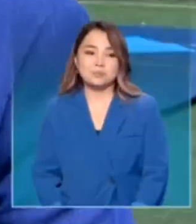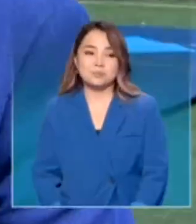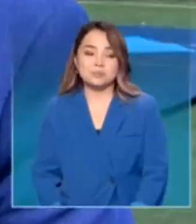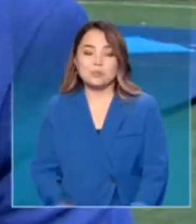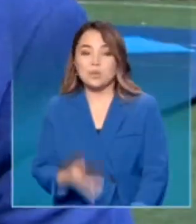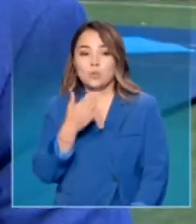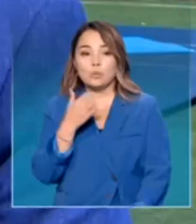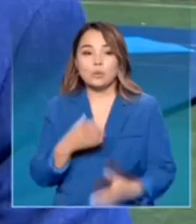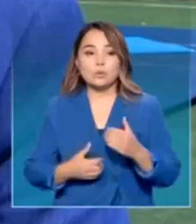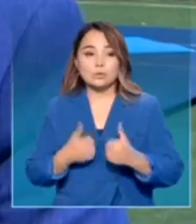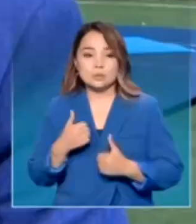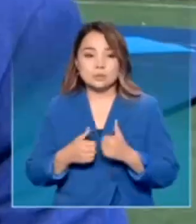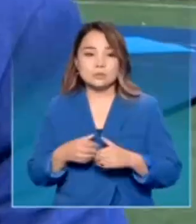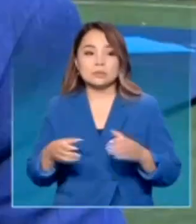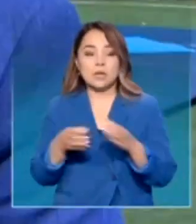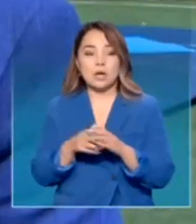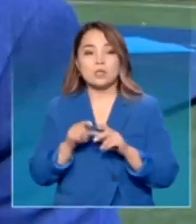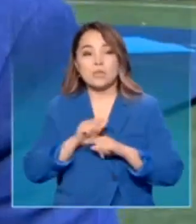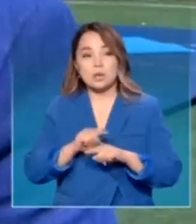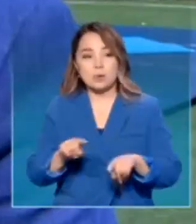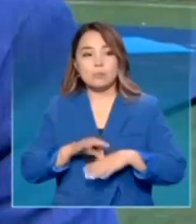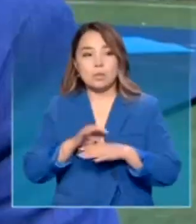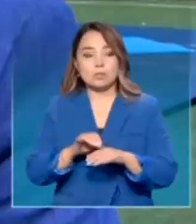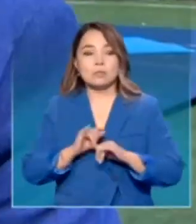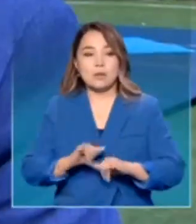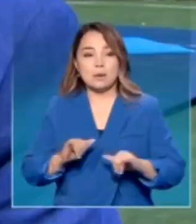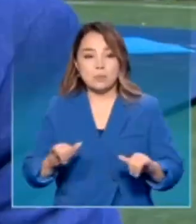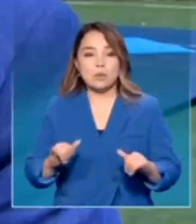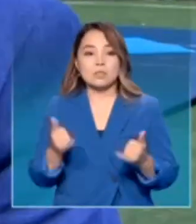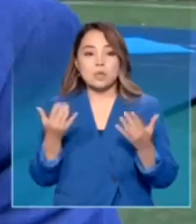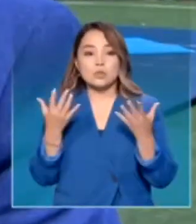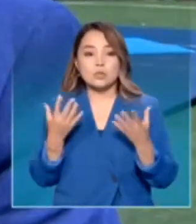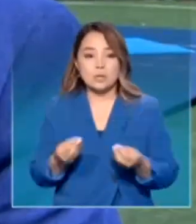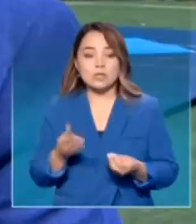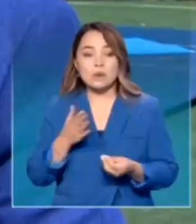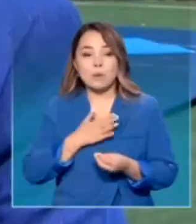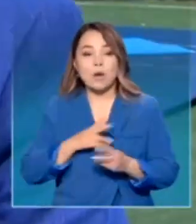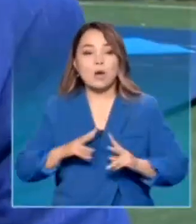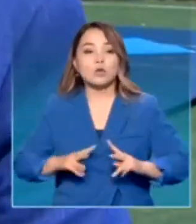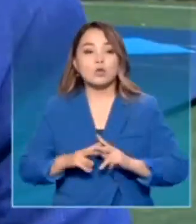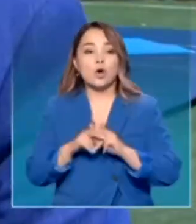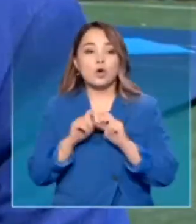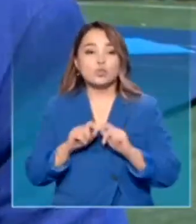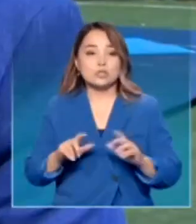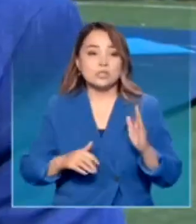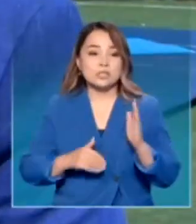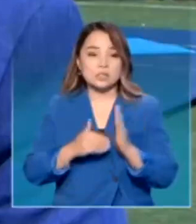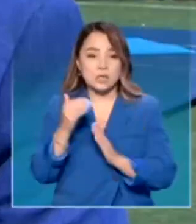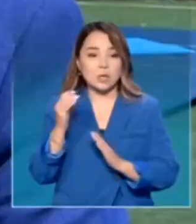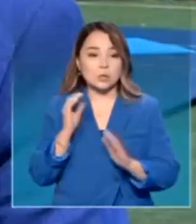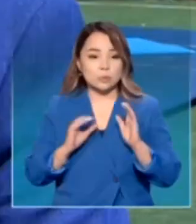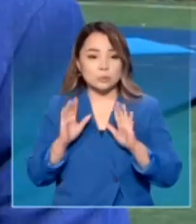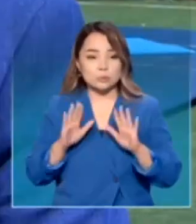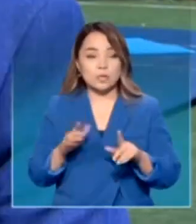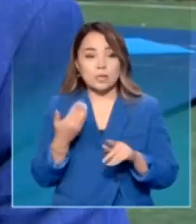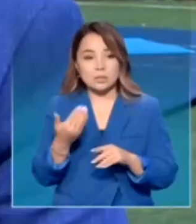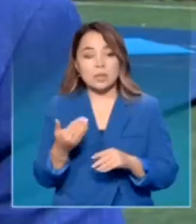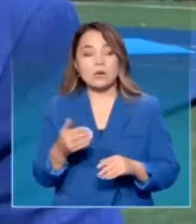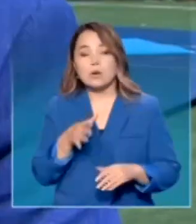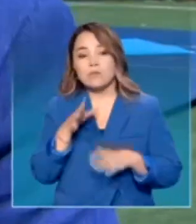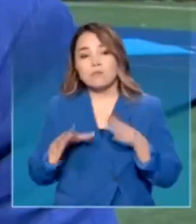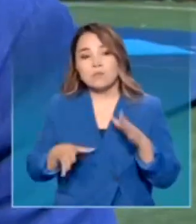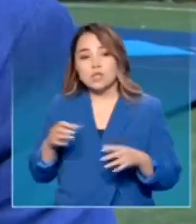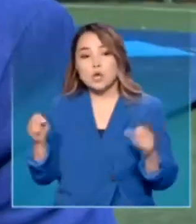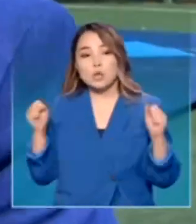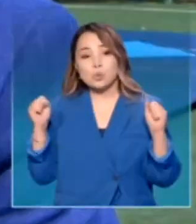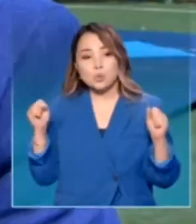Бұқаралық спортты дәріптеу дамытуға сай бүгінгі біз колледжде осы физкультура спорт